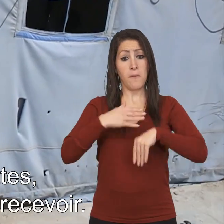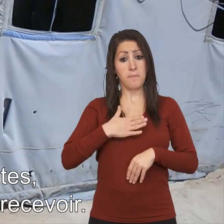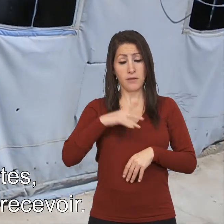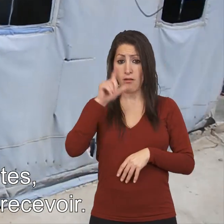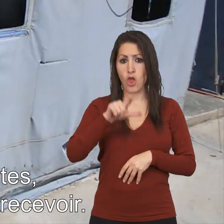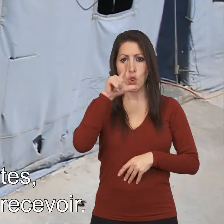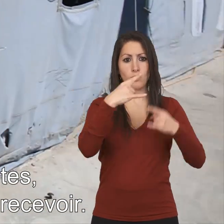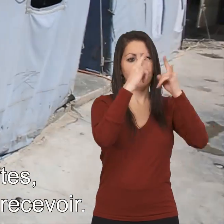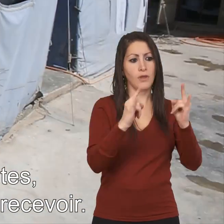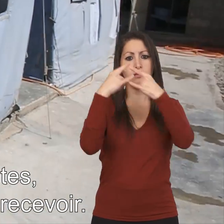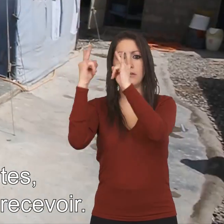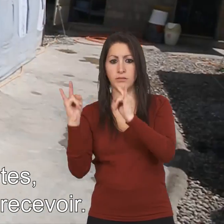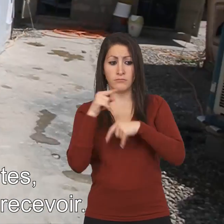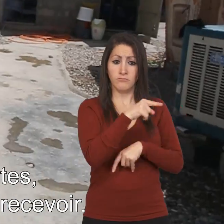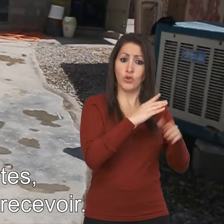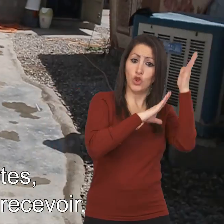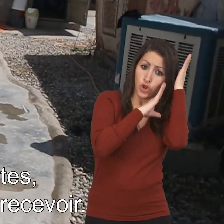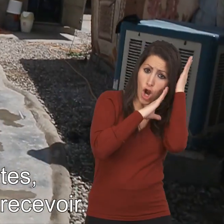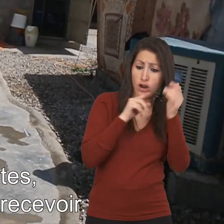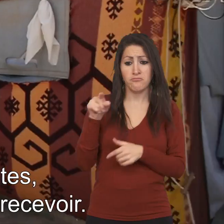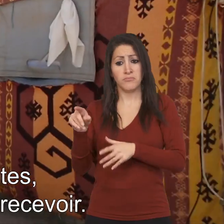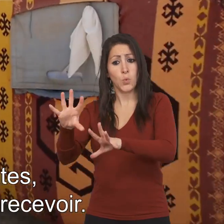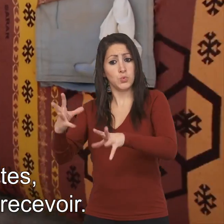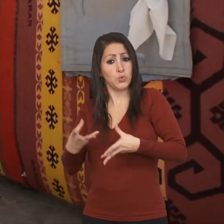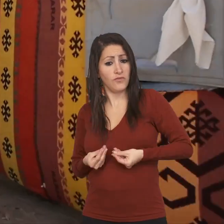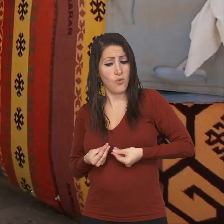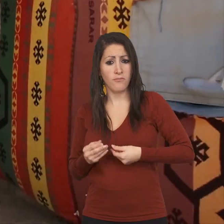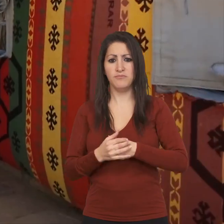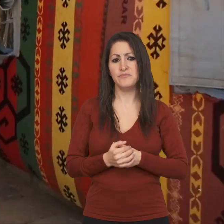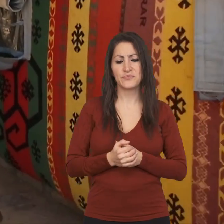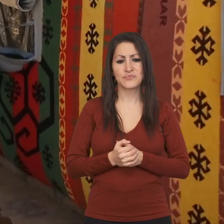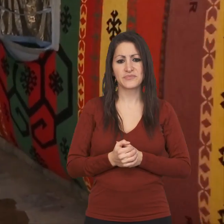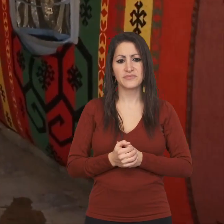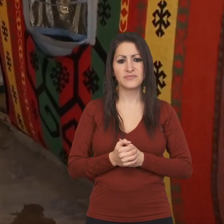Notre famille a 2 tentes, une pour dormir et une pour recevoir.